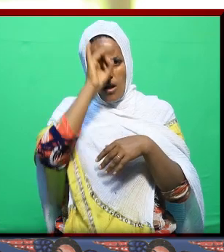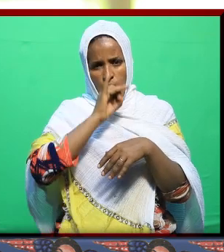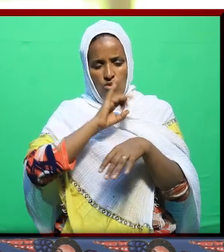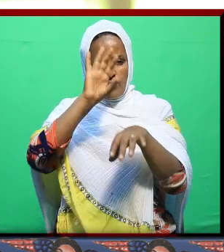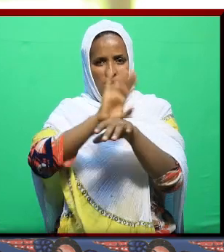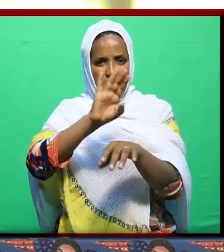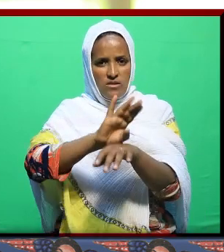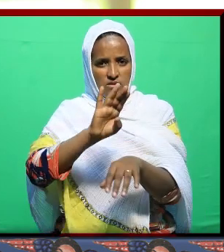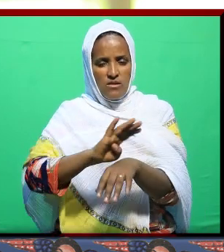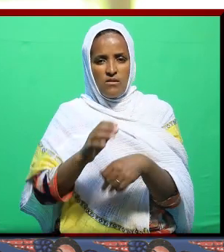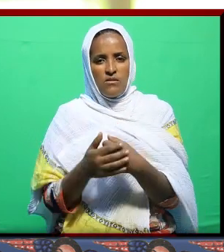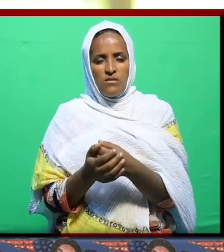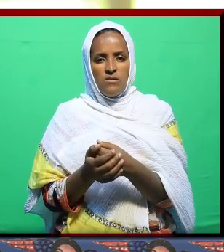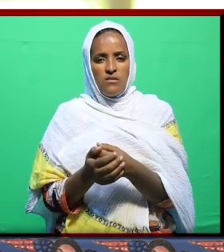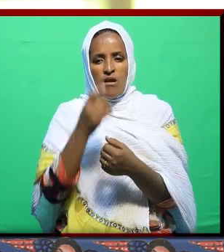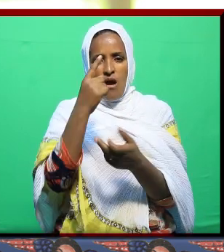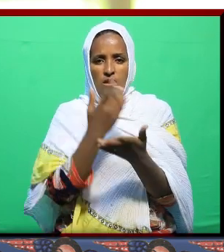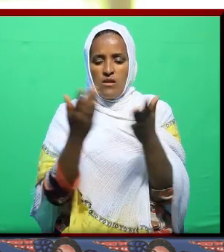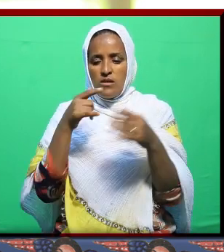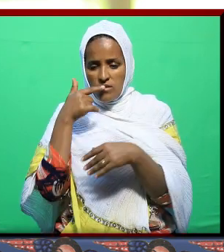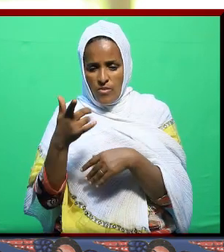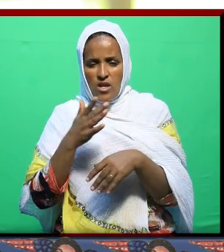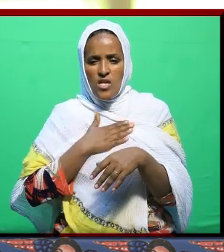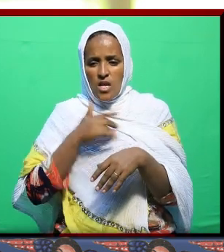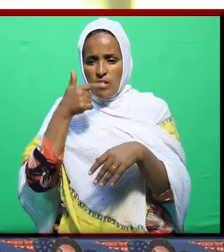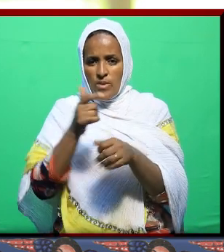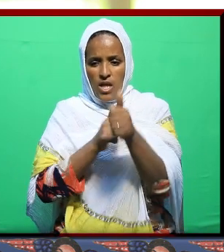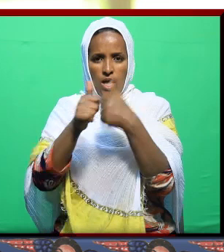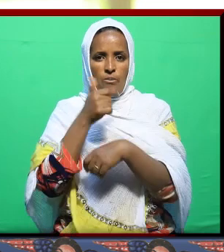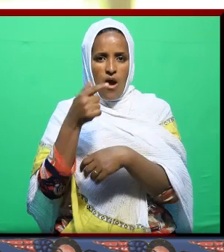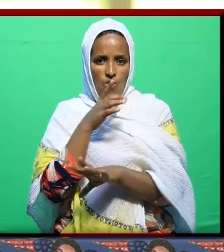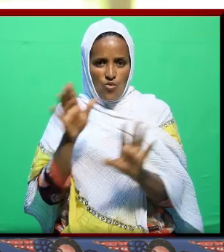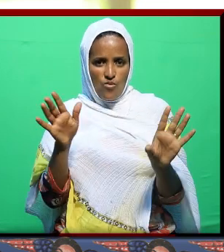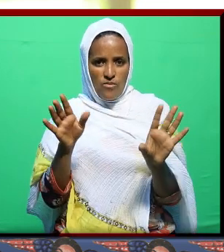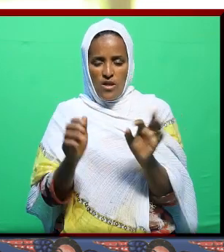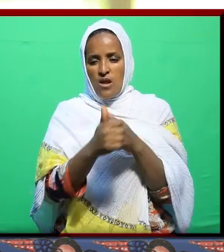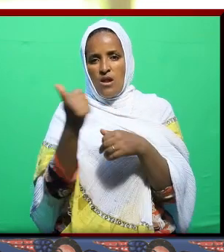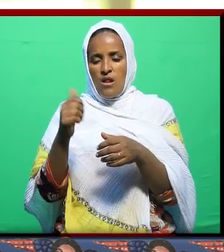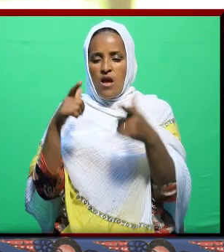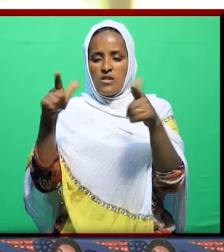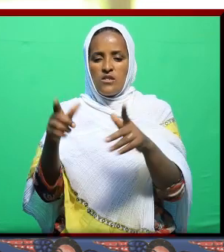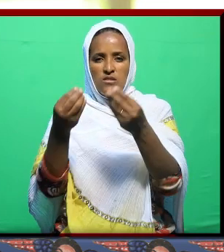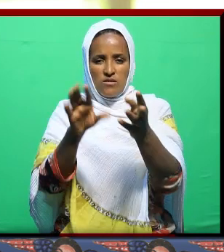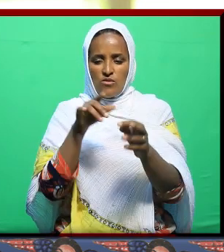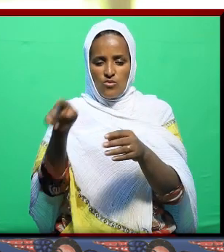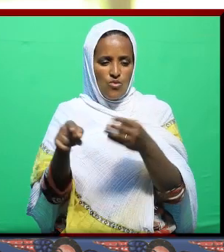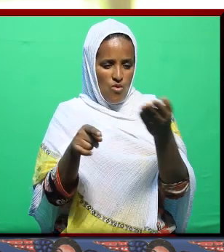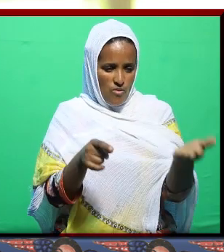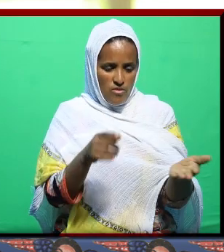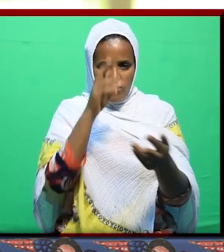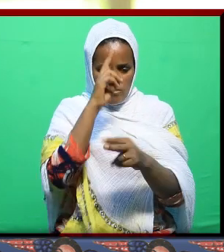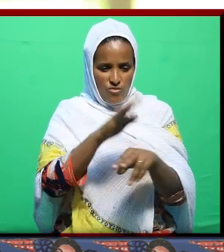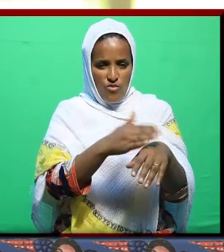ሊካውን ተቤተክርስቲያን አንድ ነገር ሲባል እኔ ልበላ ይሉ አስቀድም ለሌላ ነው ድል የሚሰጡ እርሶ ይበሉ